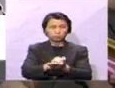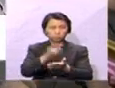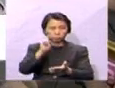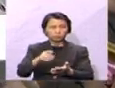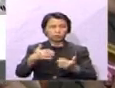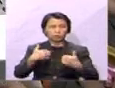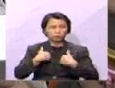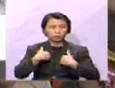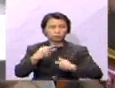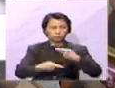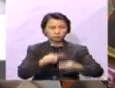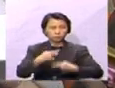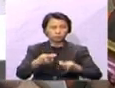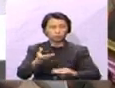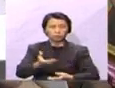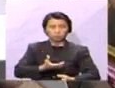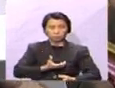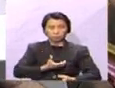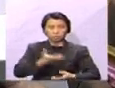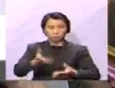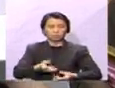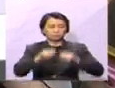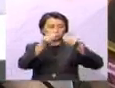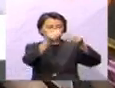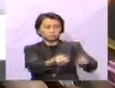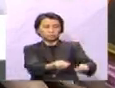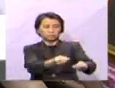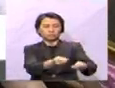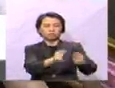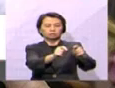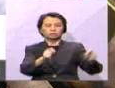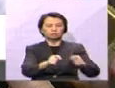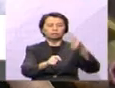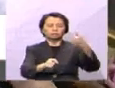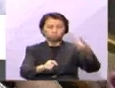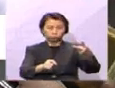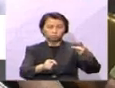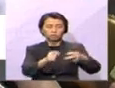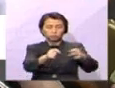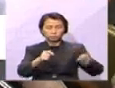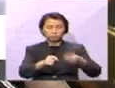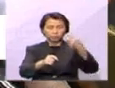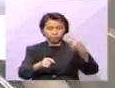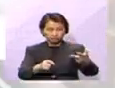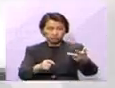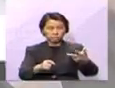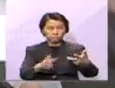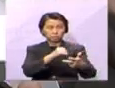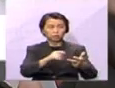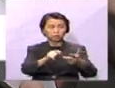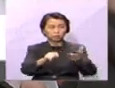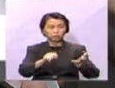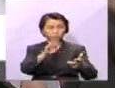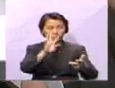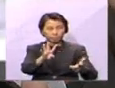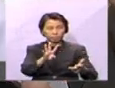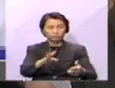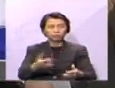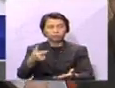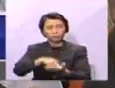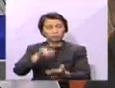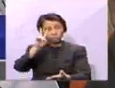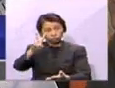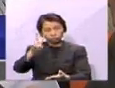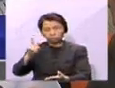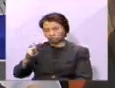mengadakan satu proses supaya pingat itu akan diberikan kepada tempat yang kedua tempat yang ketiga dan sekarang tempat yang keempat ada dua lagi kes